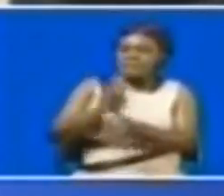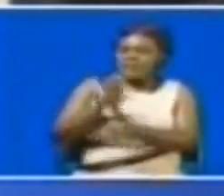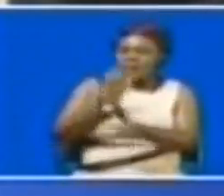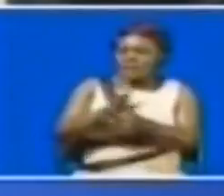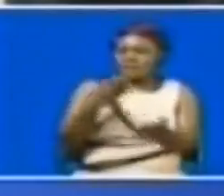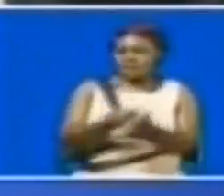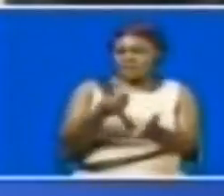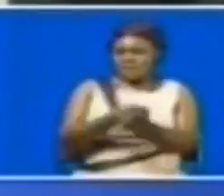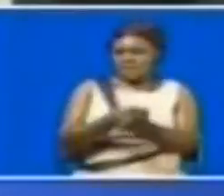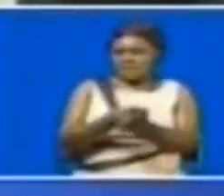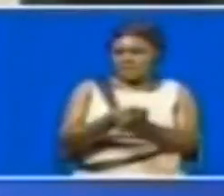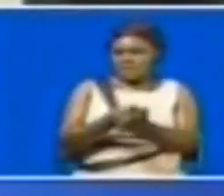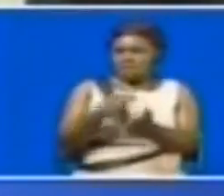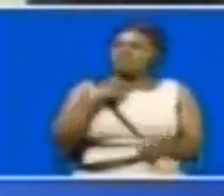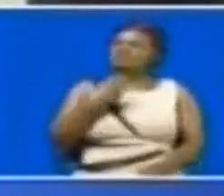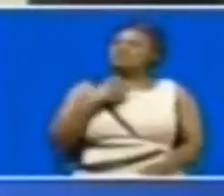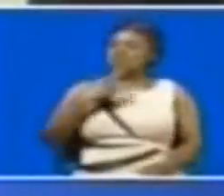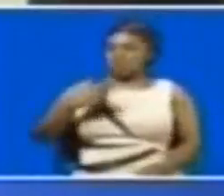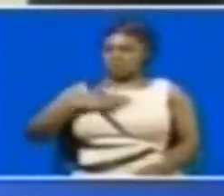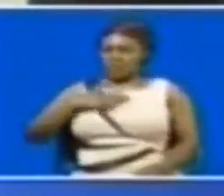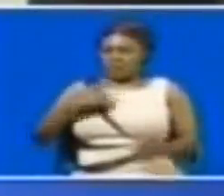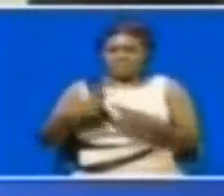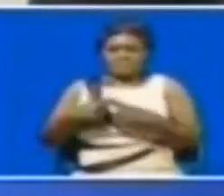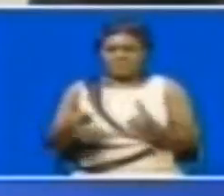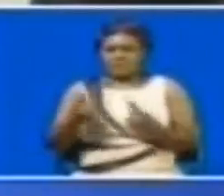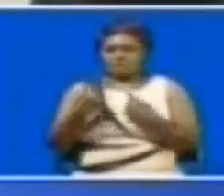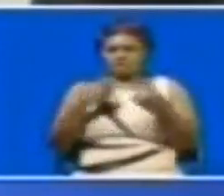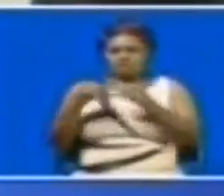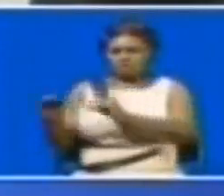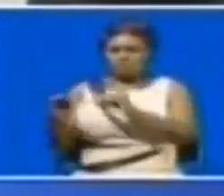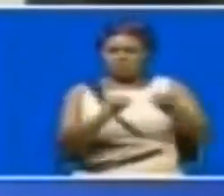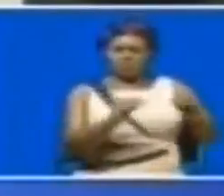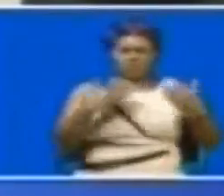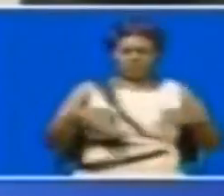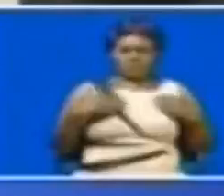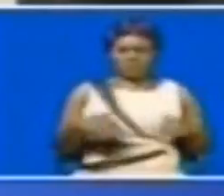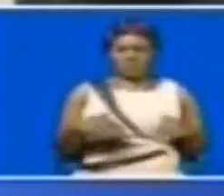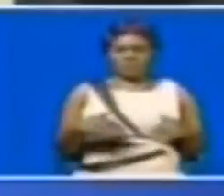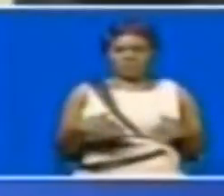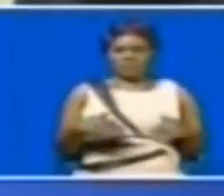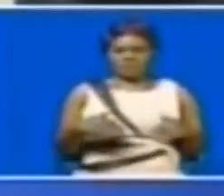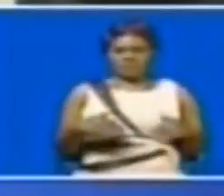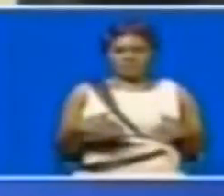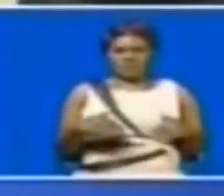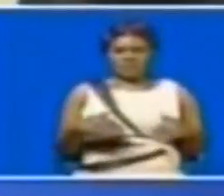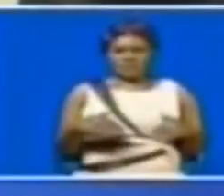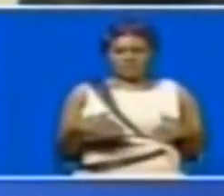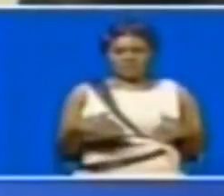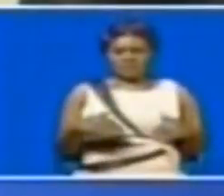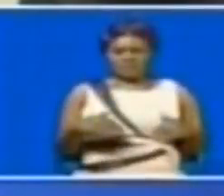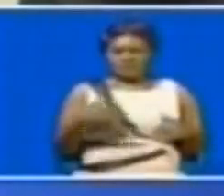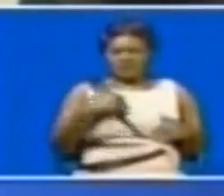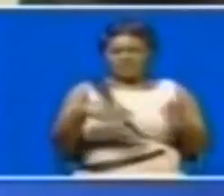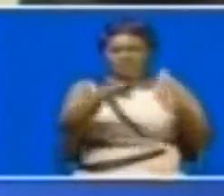money. It is my union. But when you talk of like the localization and appraisal, things that are in